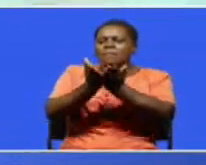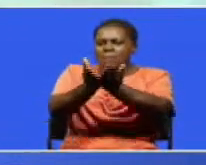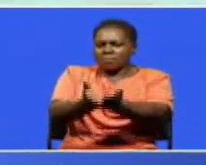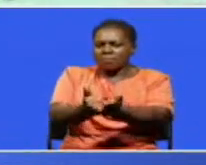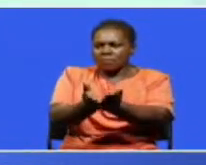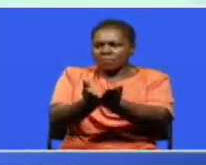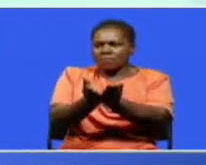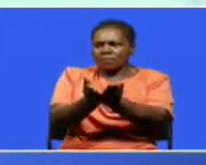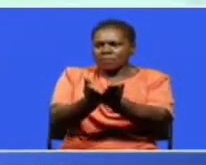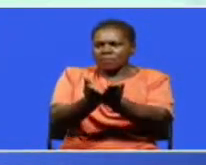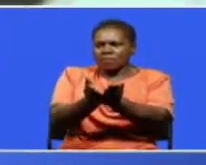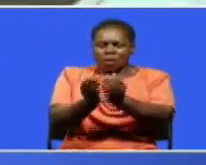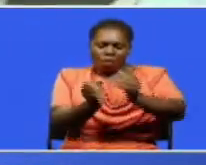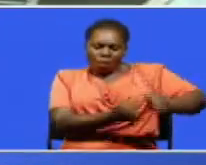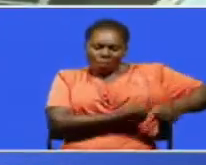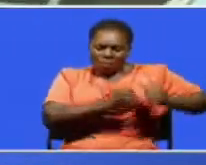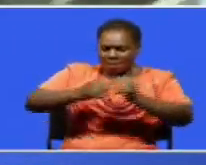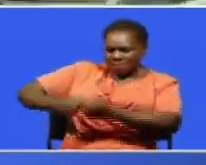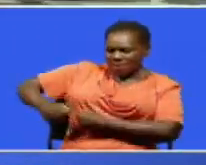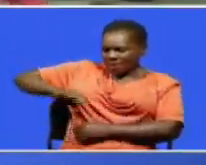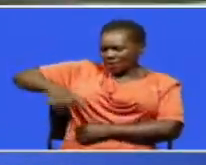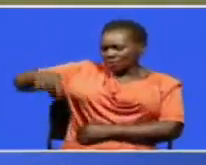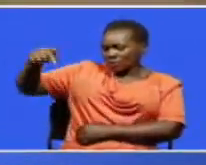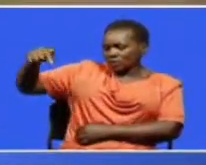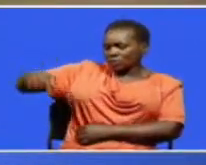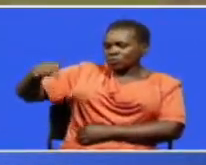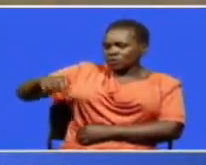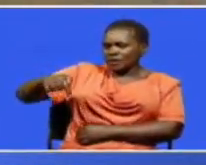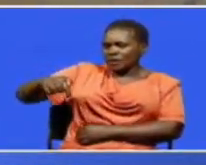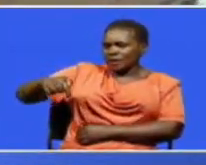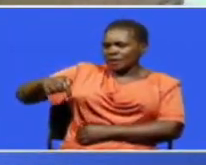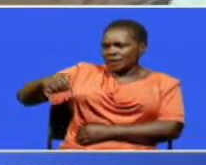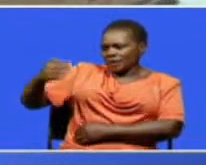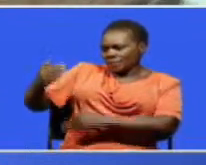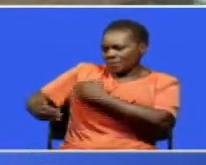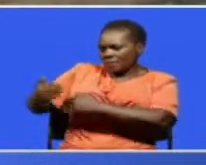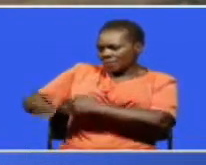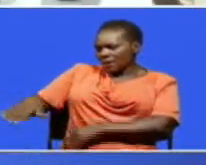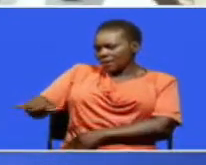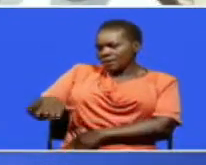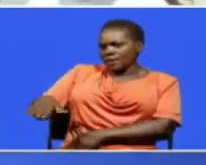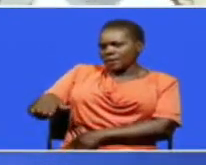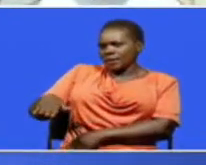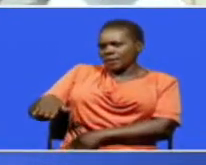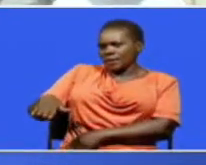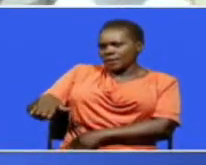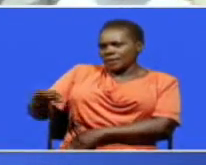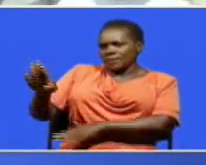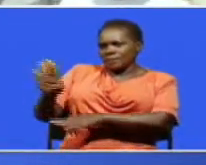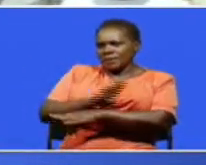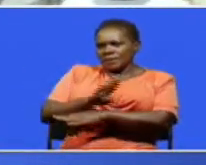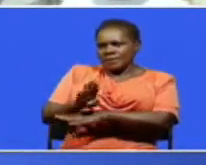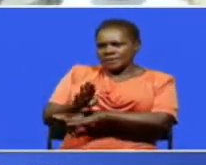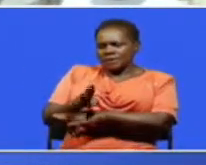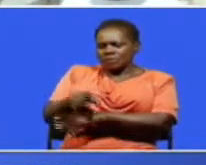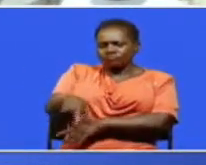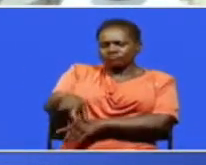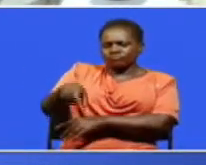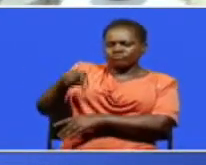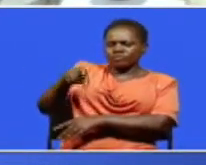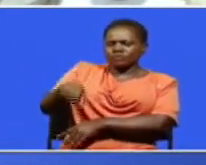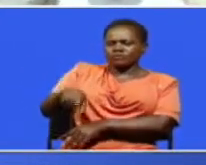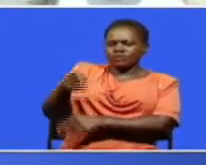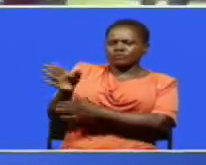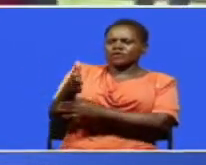ziwa Viktoria, kaunti ya Homa Bay. Na leo katika ufuo wa Paya Beach, shughuli zote za uvuvi